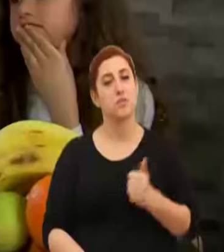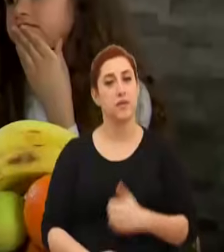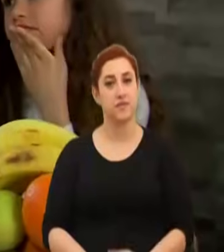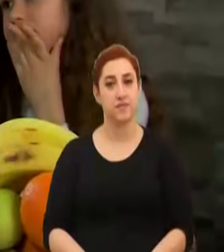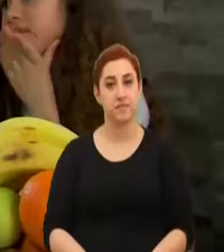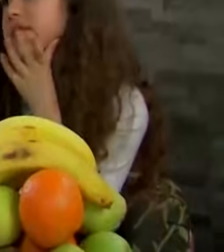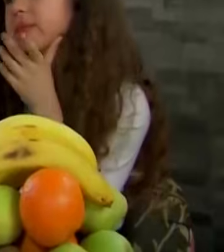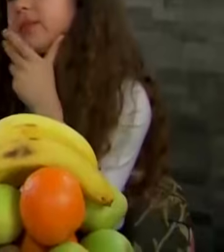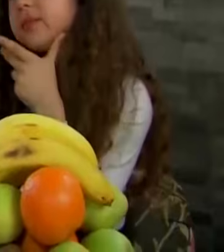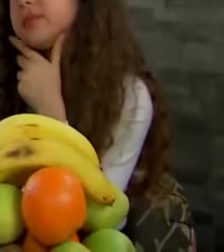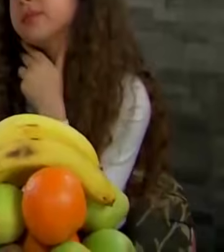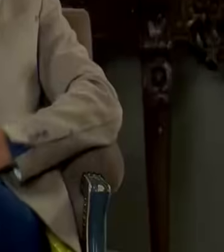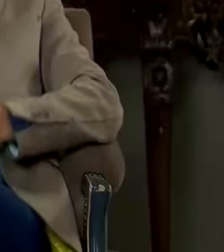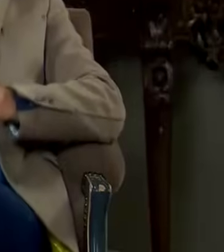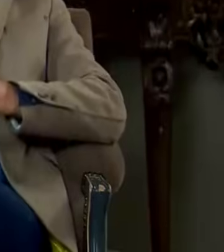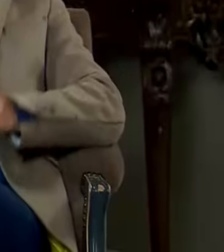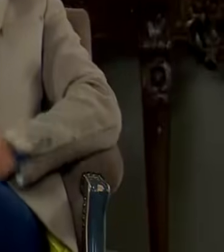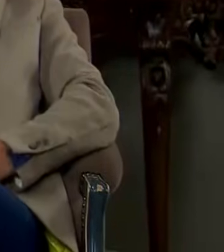zaman. Çok çok.